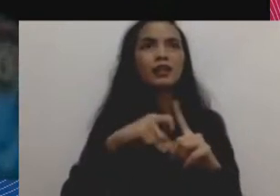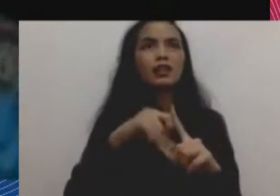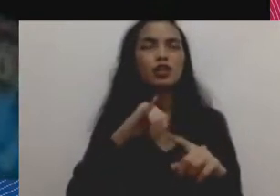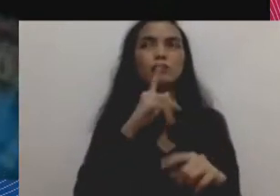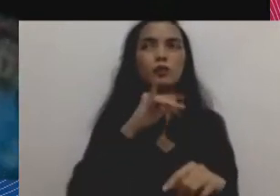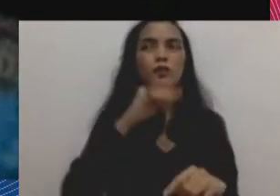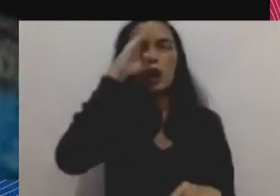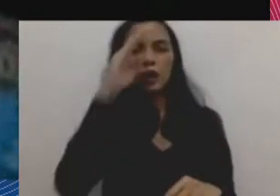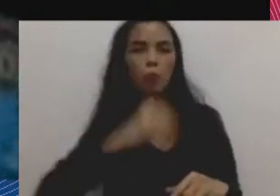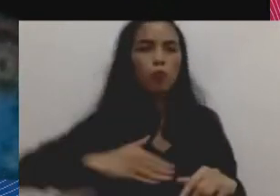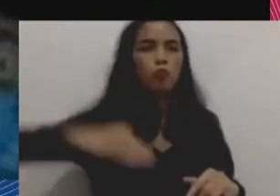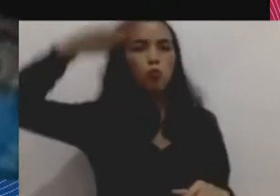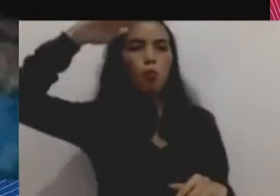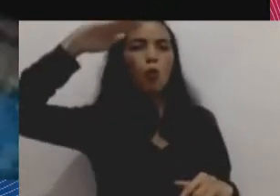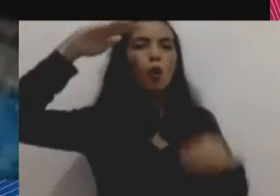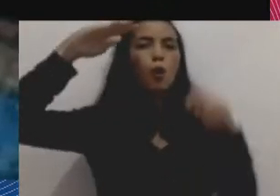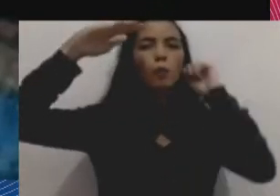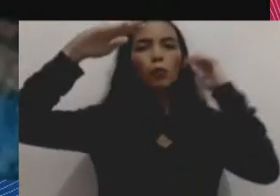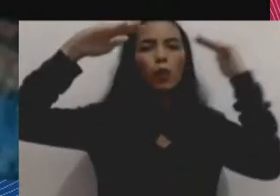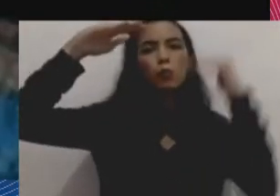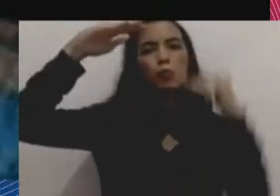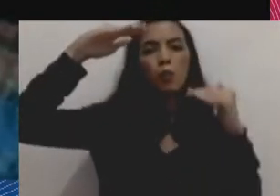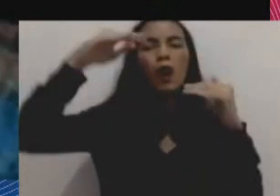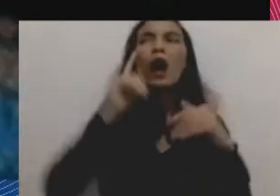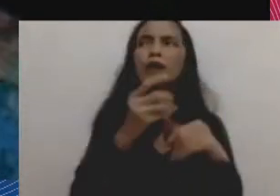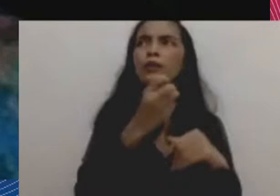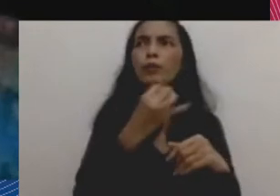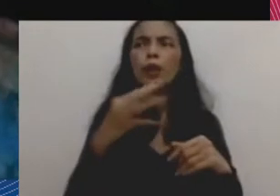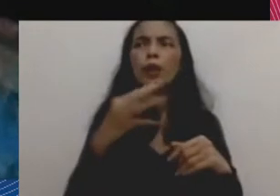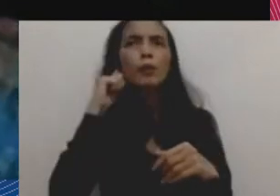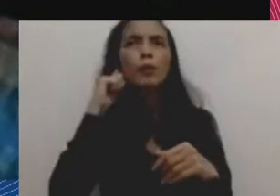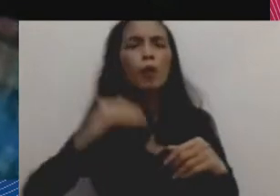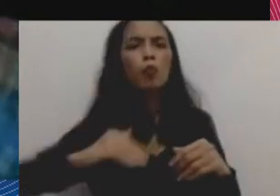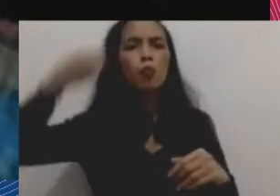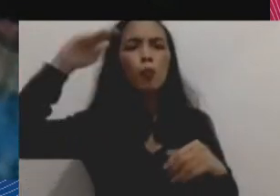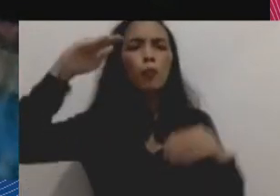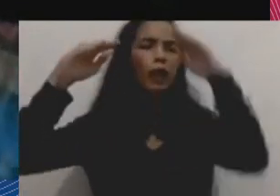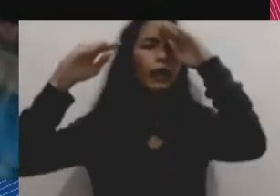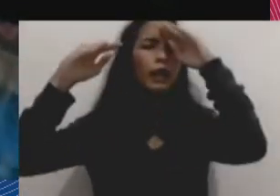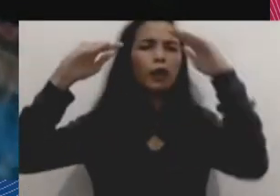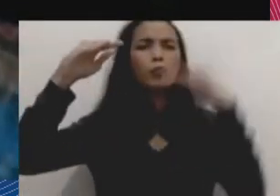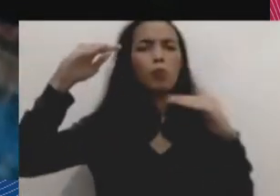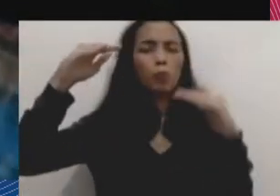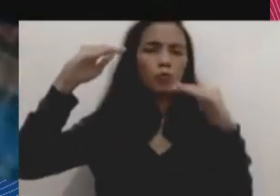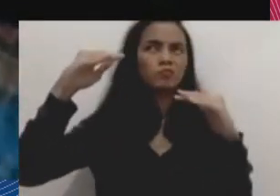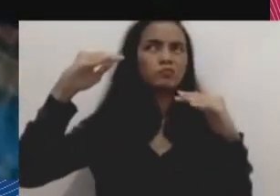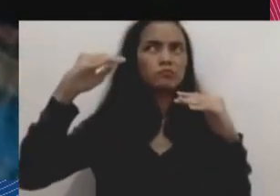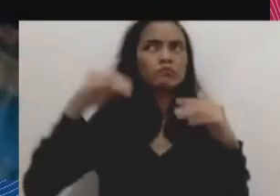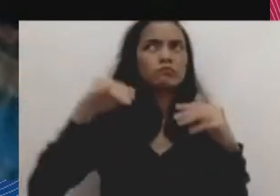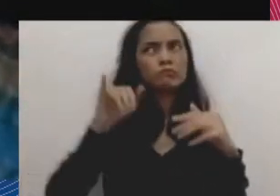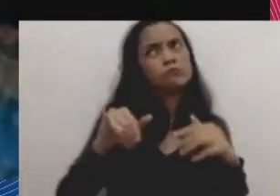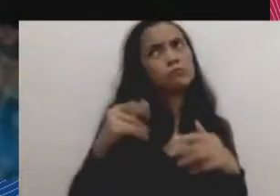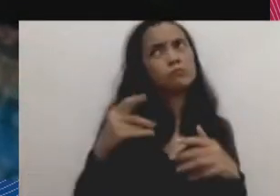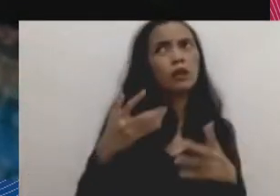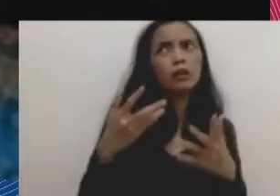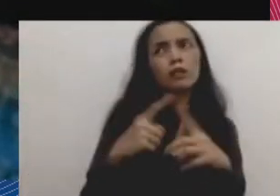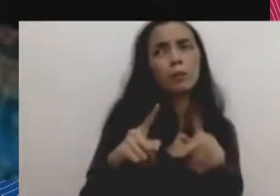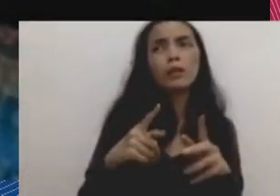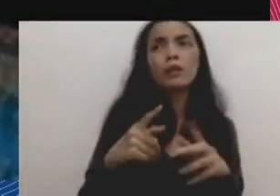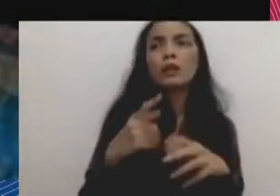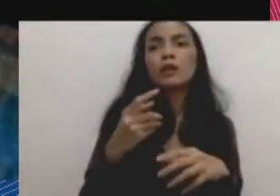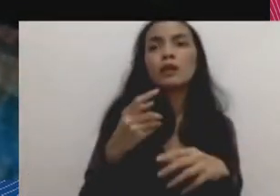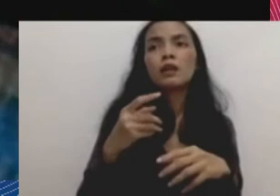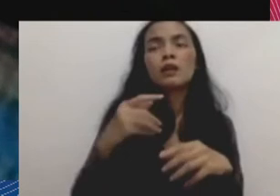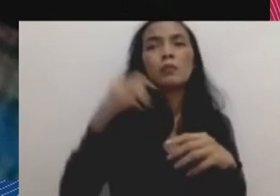patriarkal. Mudah-mudahan dengan representasi dari perempuan di DPR maupun di DPD